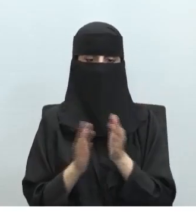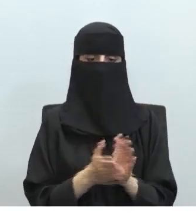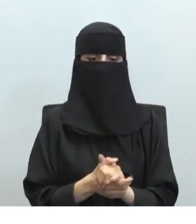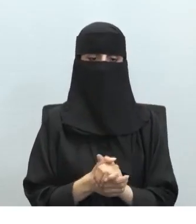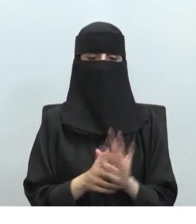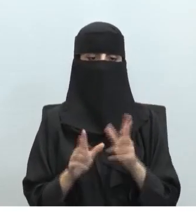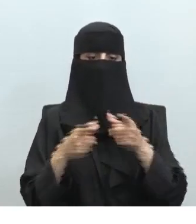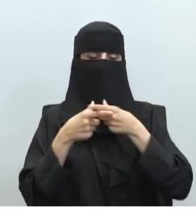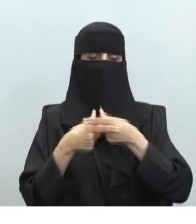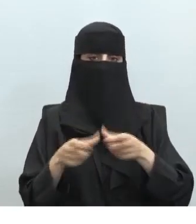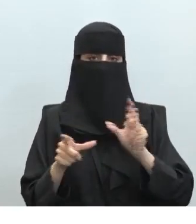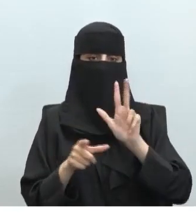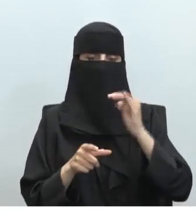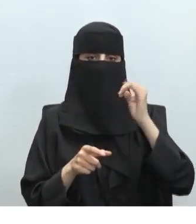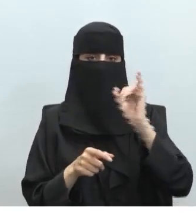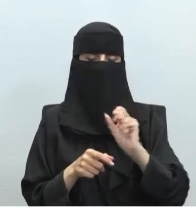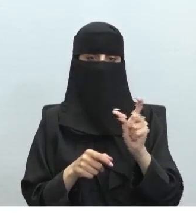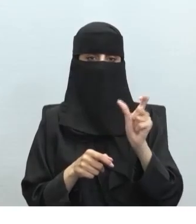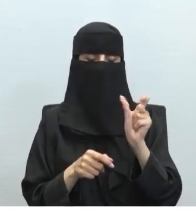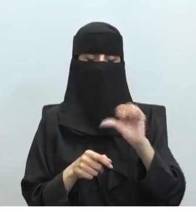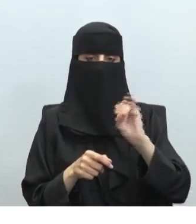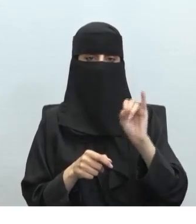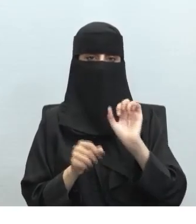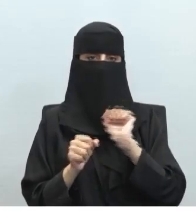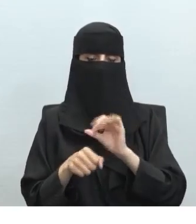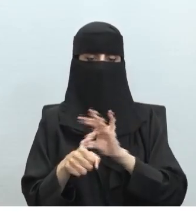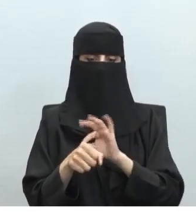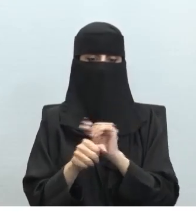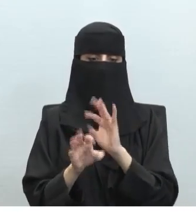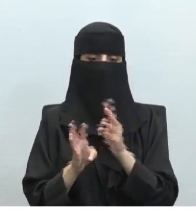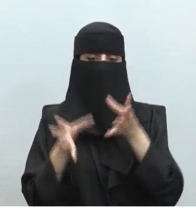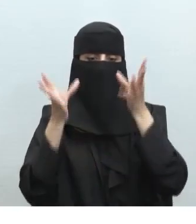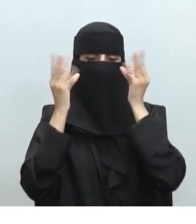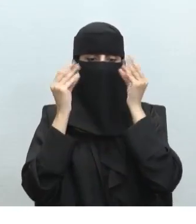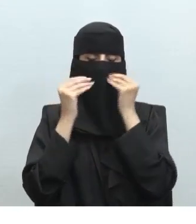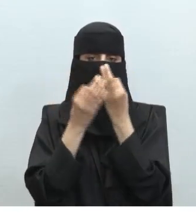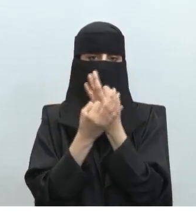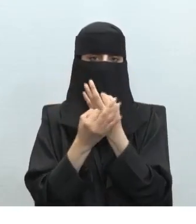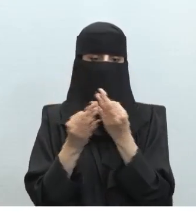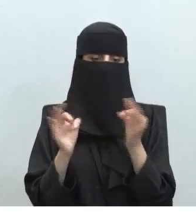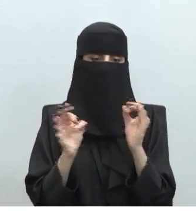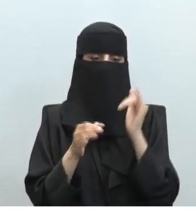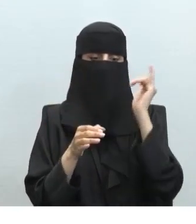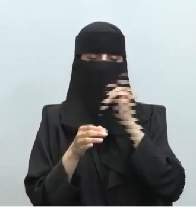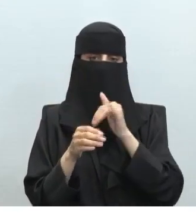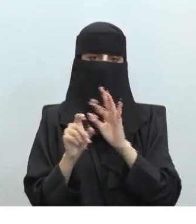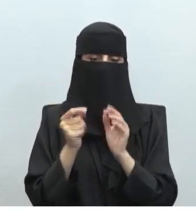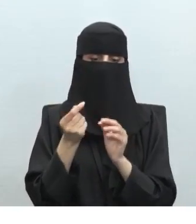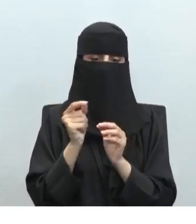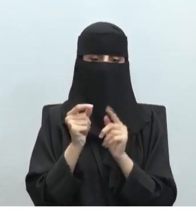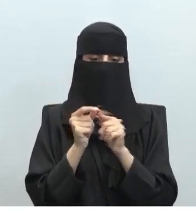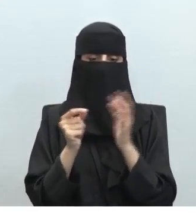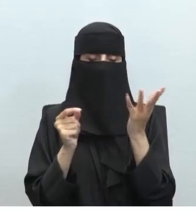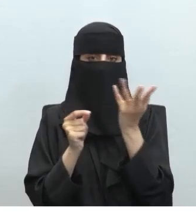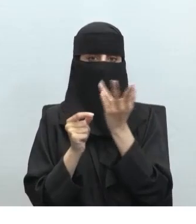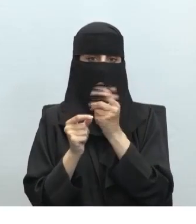اخر وانتهينا في دراسه مررنا عندما استعرضنا مشروع الجينوم البشري وذكرنا بانه هو المعلومات الوراثيه